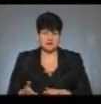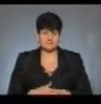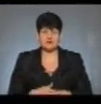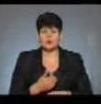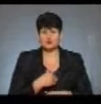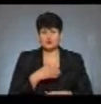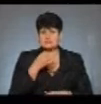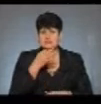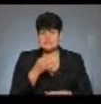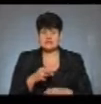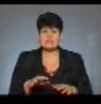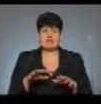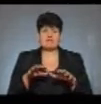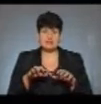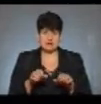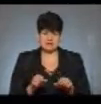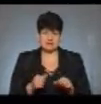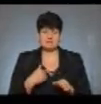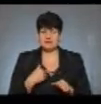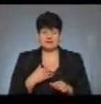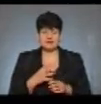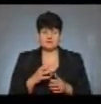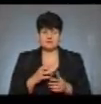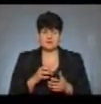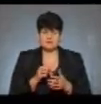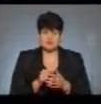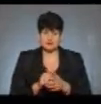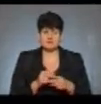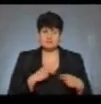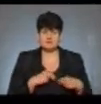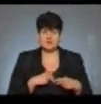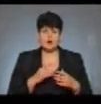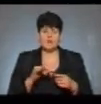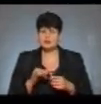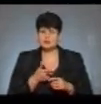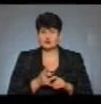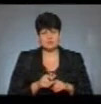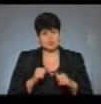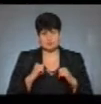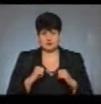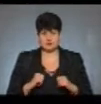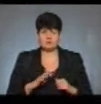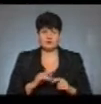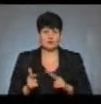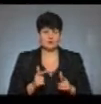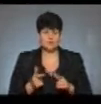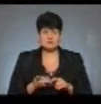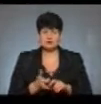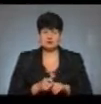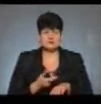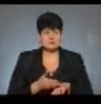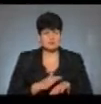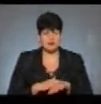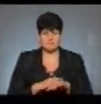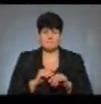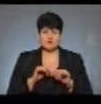сказати, власників ми не застали, працівники реагували дуже спокійно, вони були до цього готові. Але це дуже складна процедура, тому